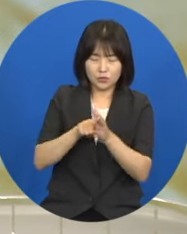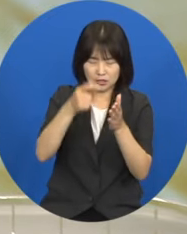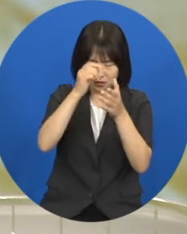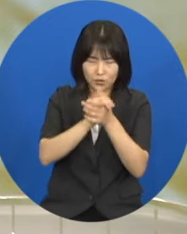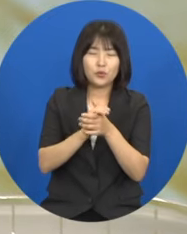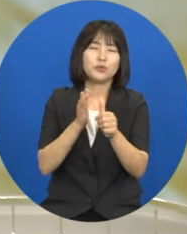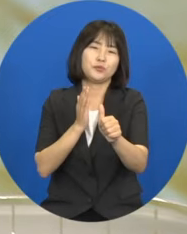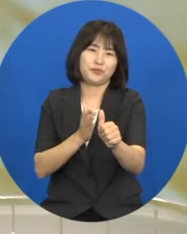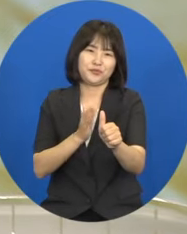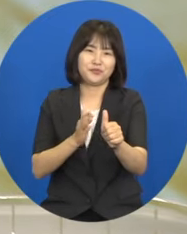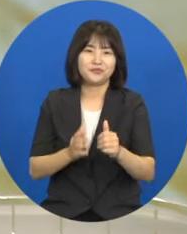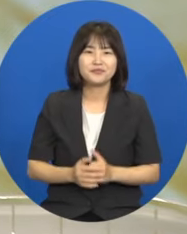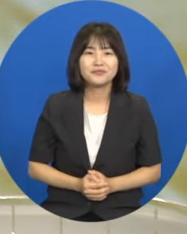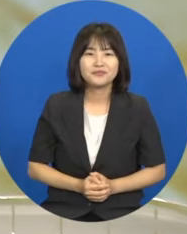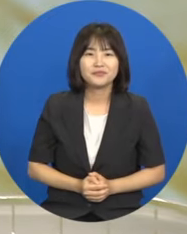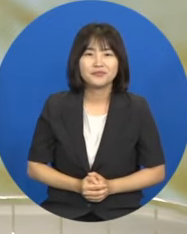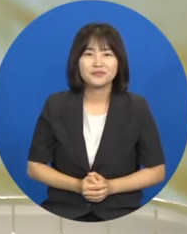부탁드립니다.